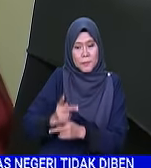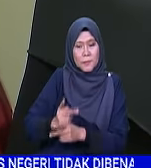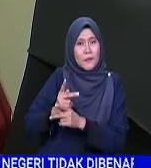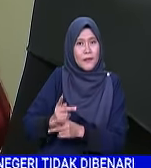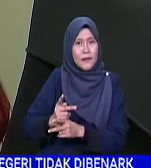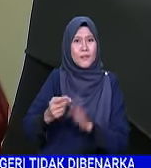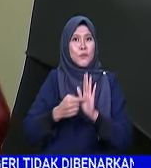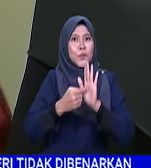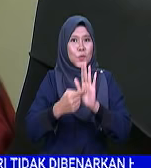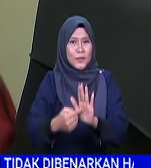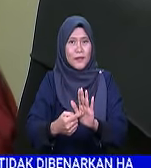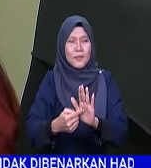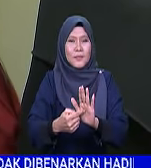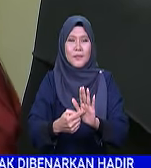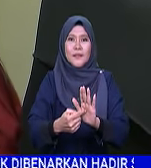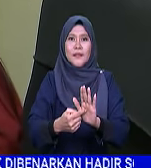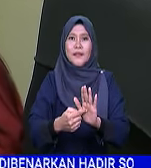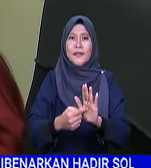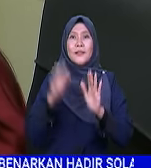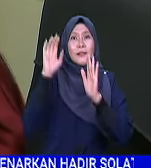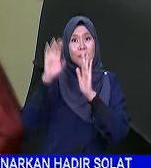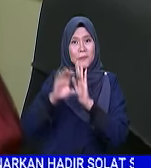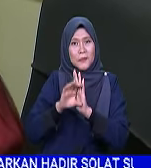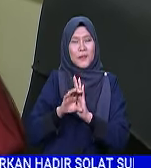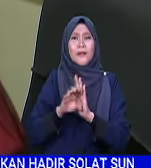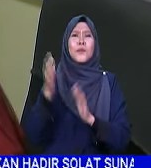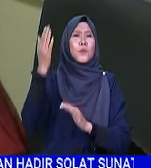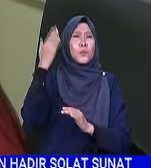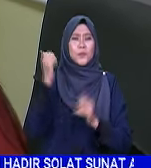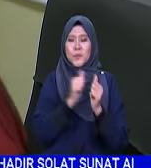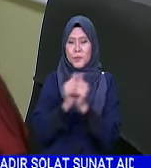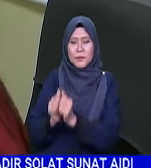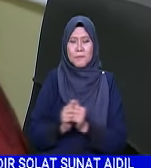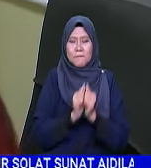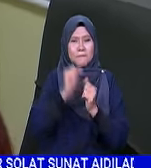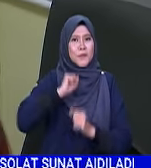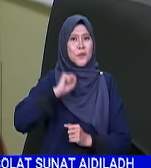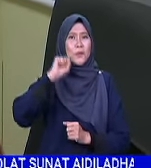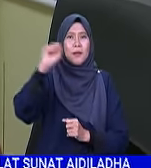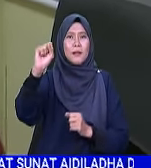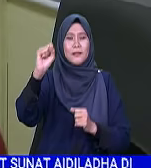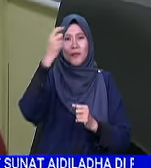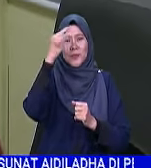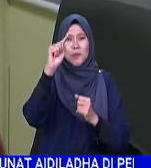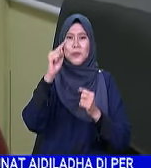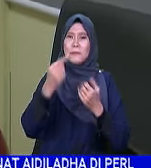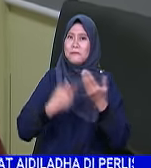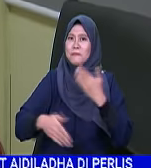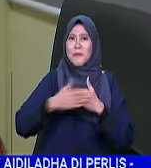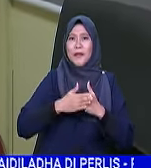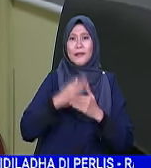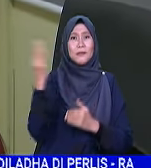sebagai satu bukti yang menunjukkan bahawa kita pernah sama-sama berjuang memerdekakan kehidupan normal